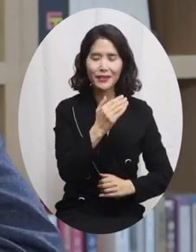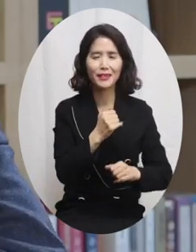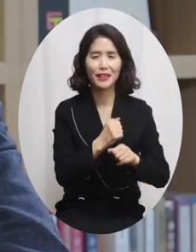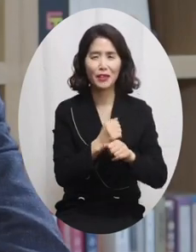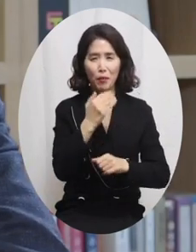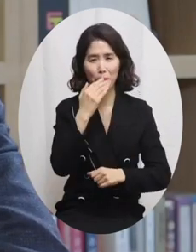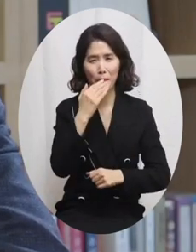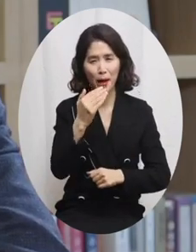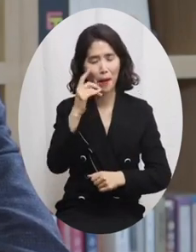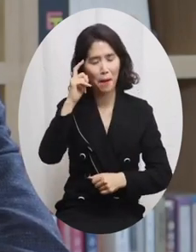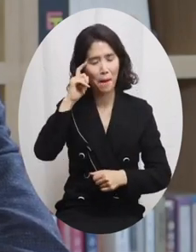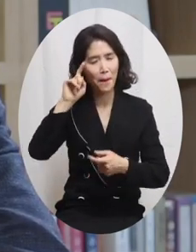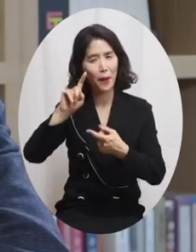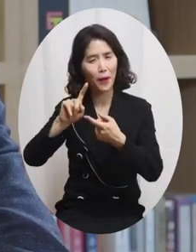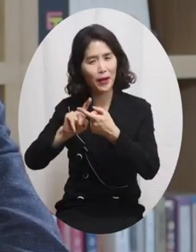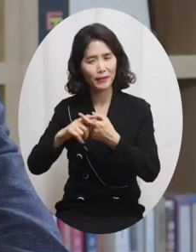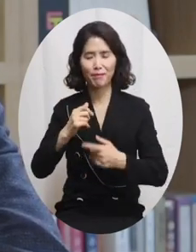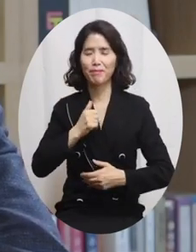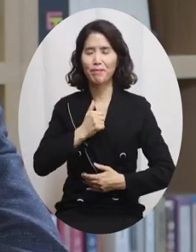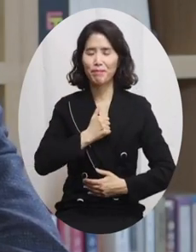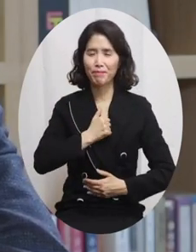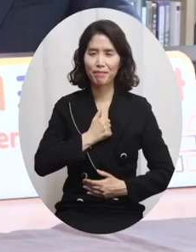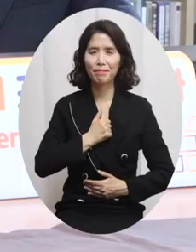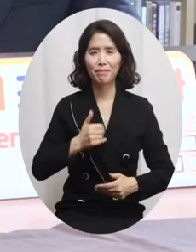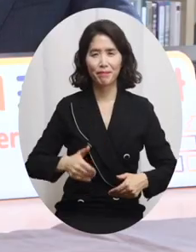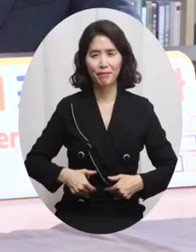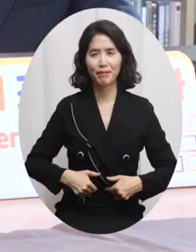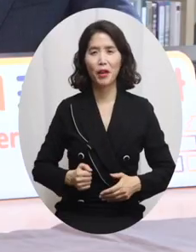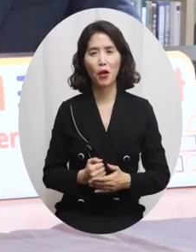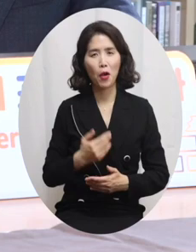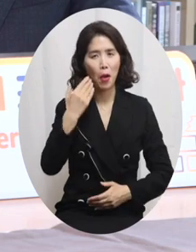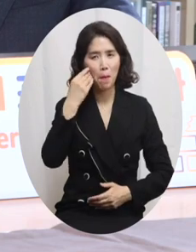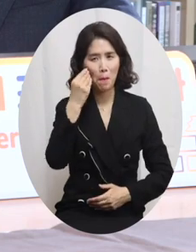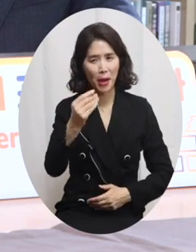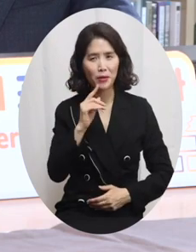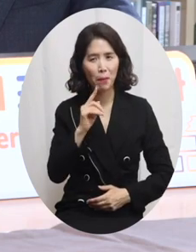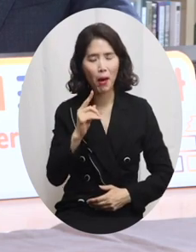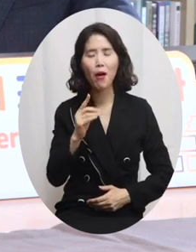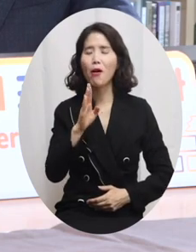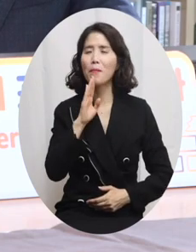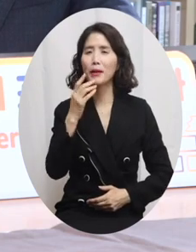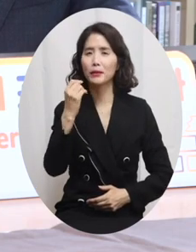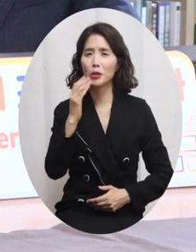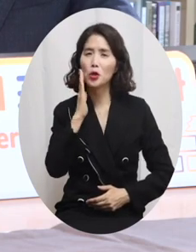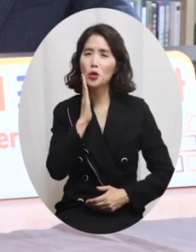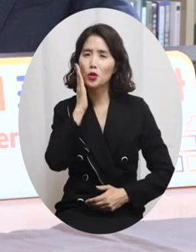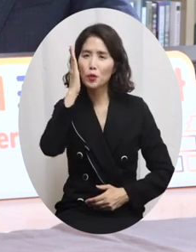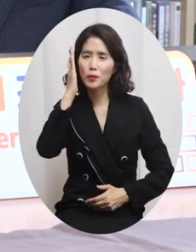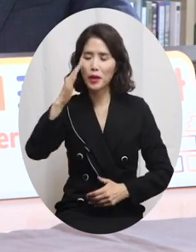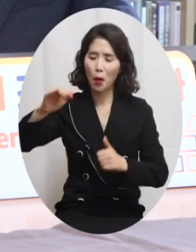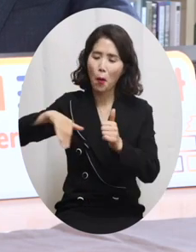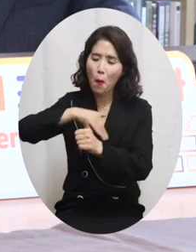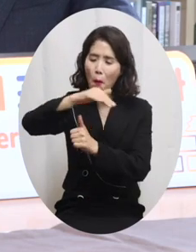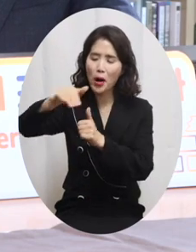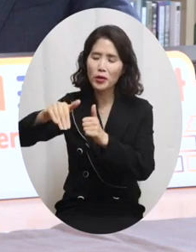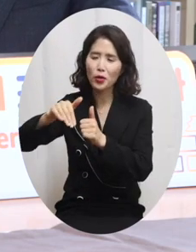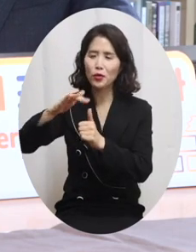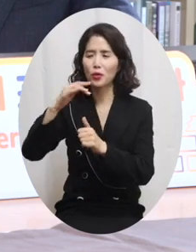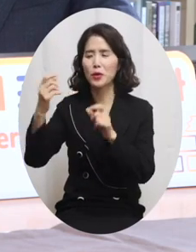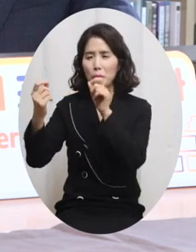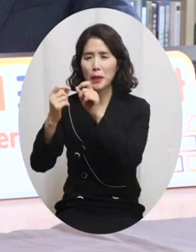쪽에 그 관심을 갖고 자부심을 가지면 어떨까 이런 생각입니다. 매력적인 말씀으로 들립니다. 사실 뭐 숲세권, 환세권 해가지고